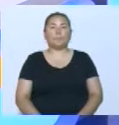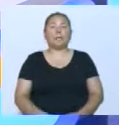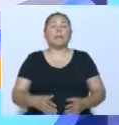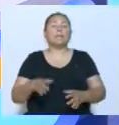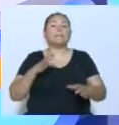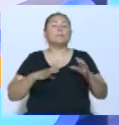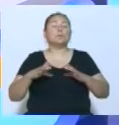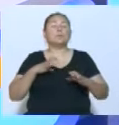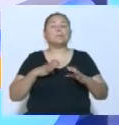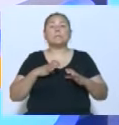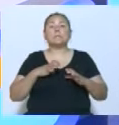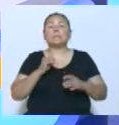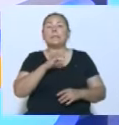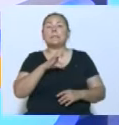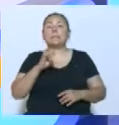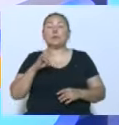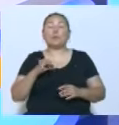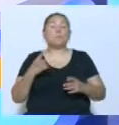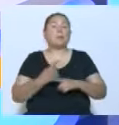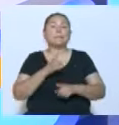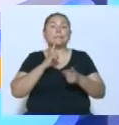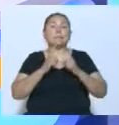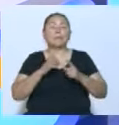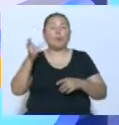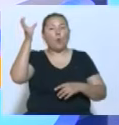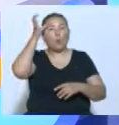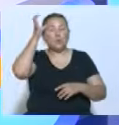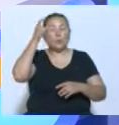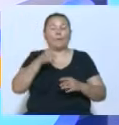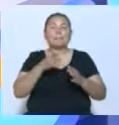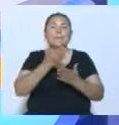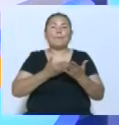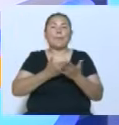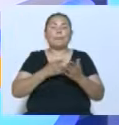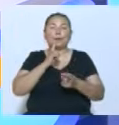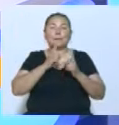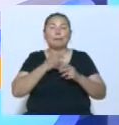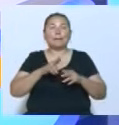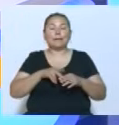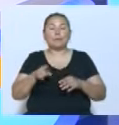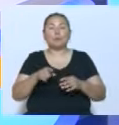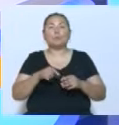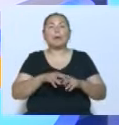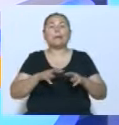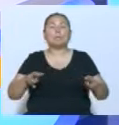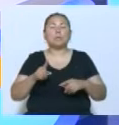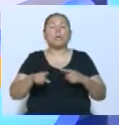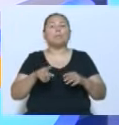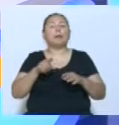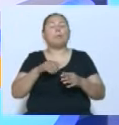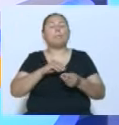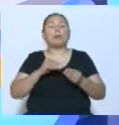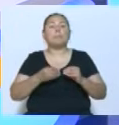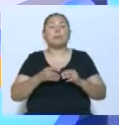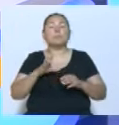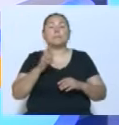В Есенов университете состоялось первое заседание научного совета, созданного при Акимате области. На совещании было озвучено решение ряда социальных проблем